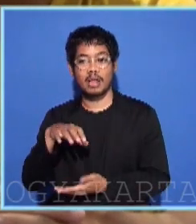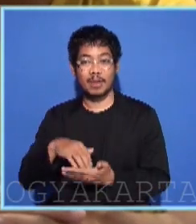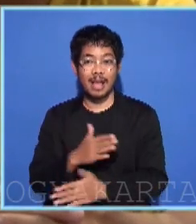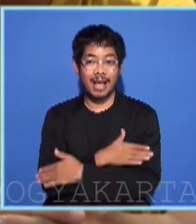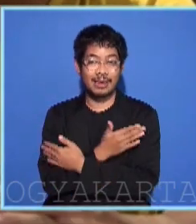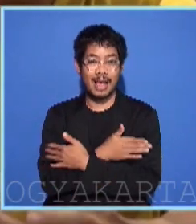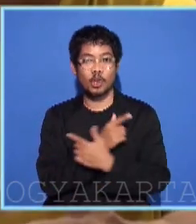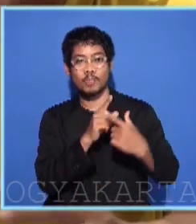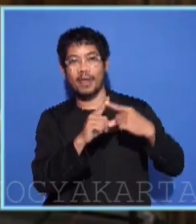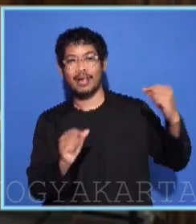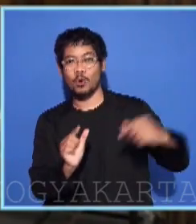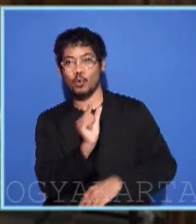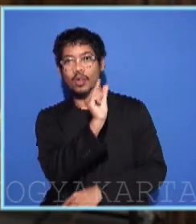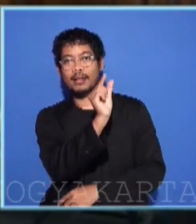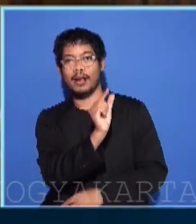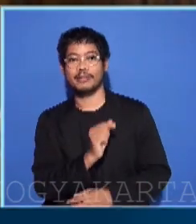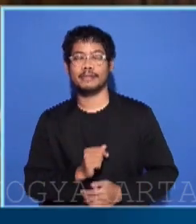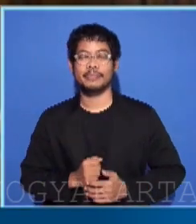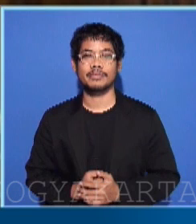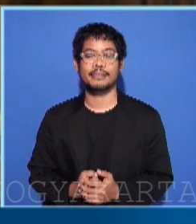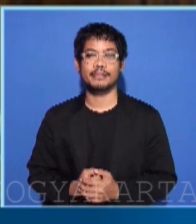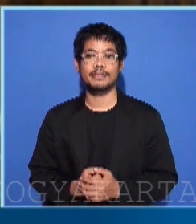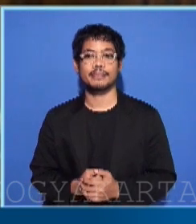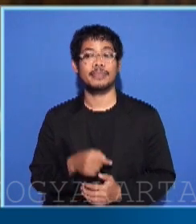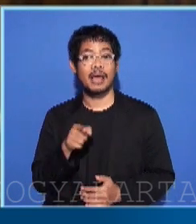Utara. Ini sebagai ajang